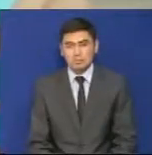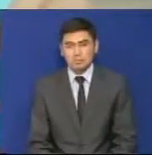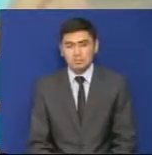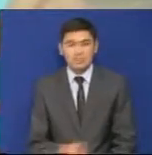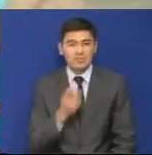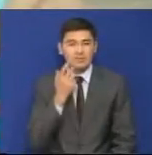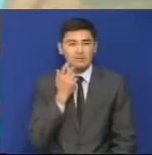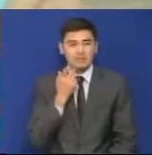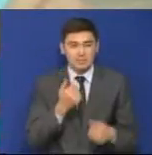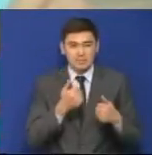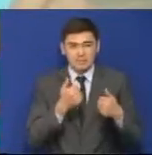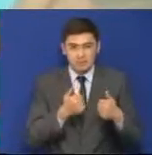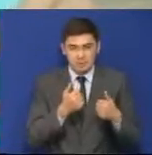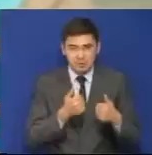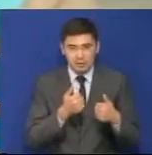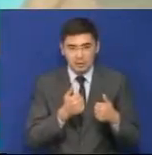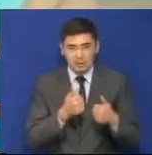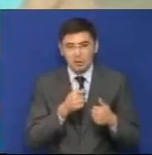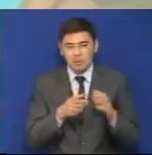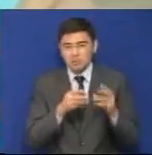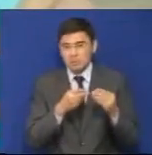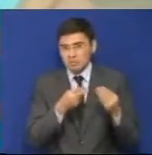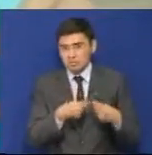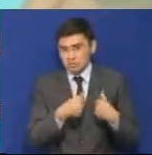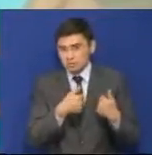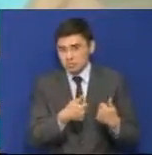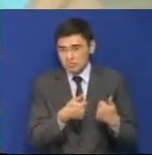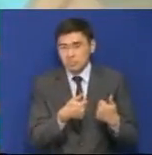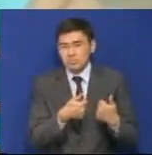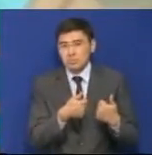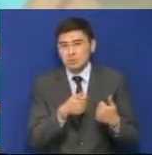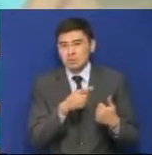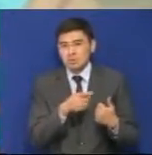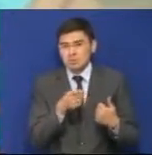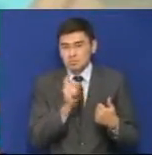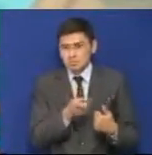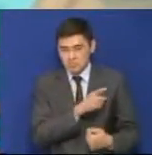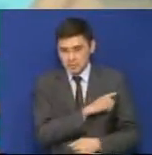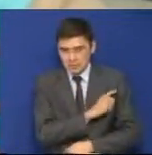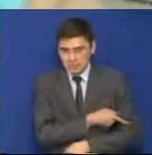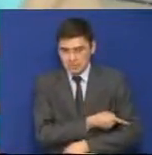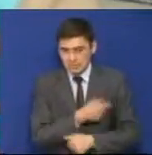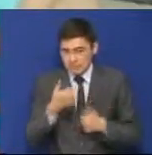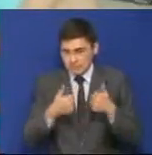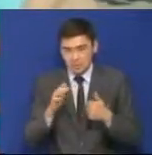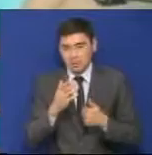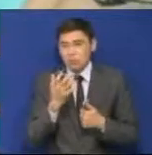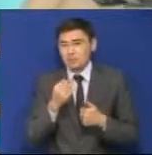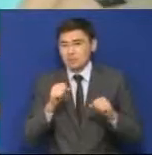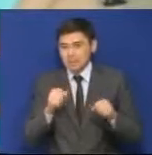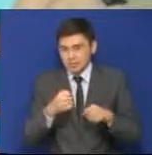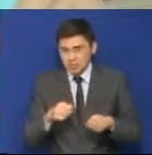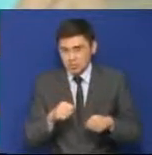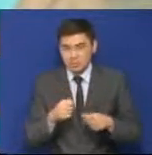Осы жарыстан керемет әсер алдым. Бұл жарыста тек күшпен ғана емес, жылдамдықпен,